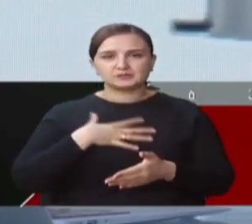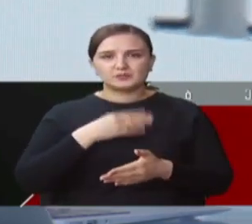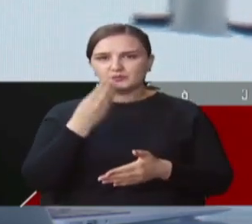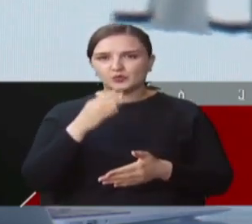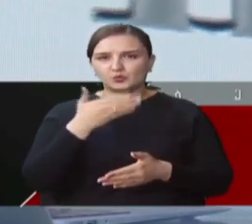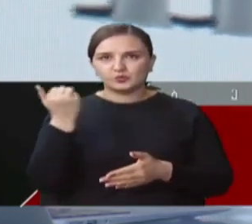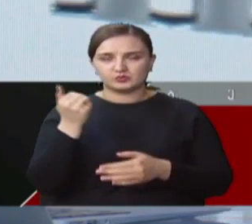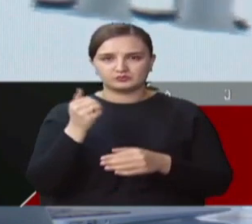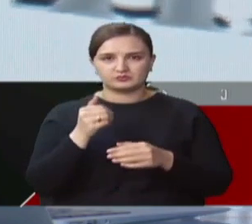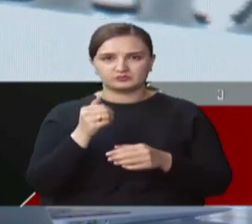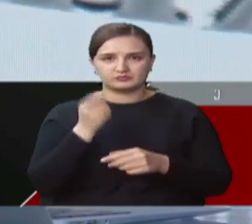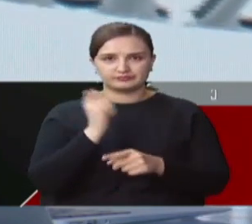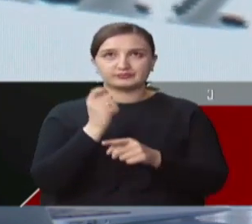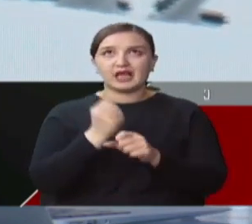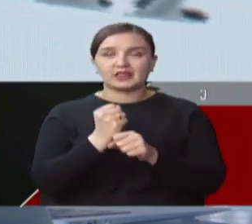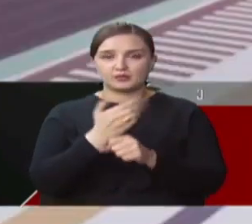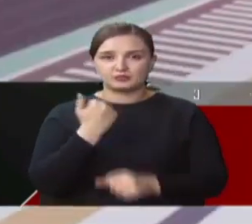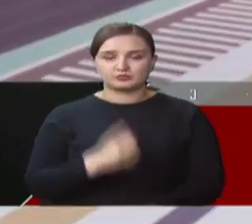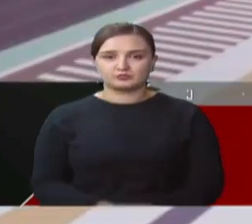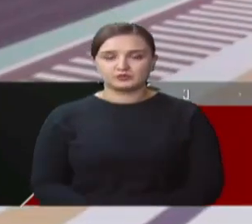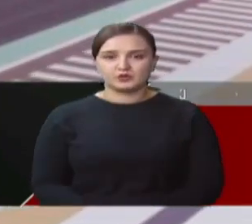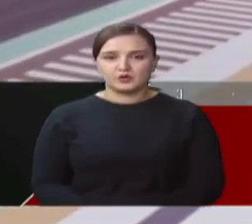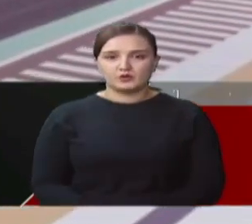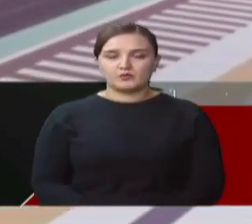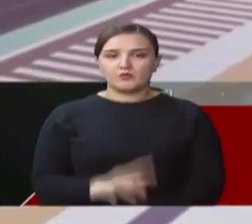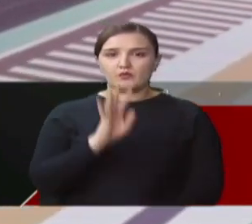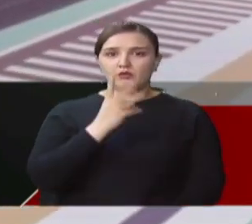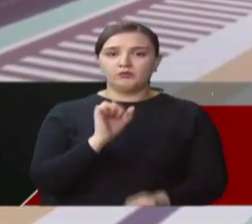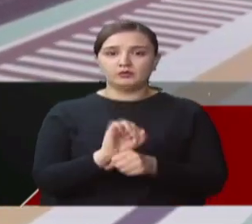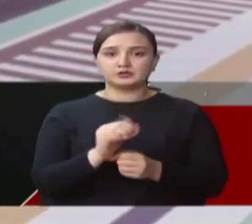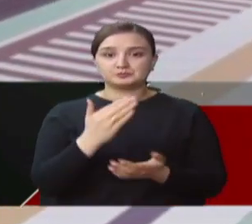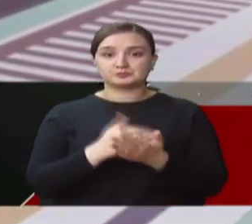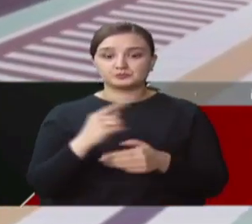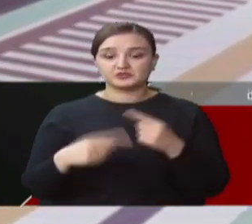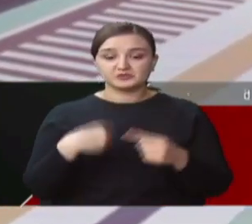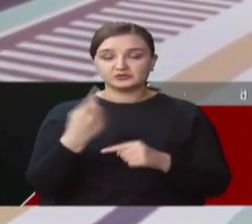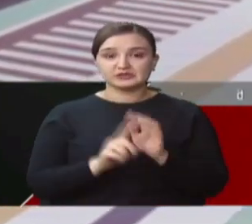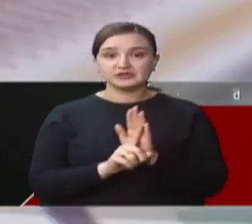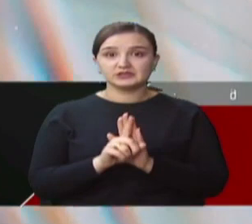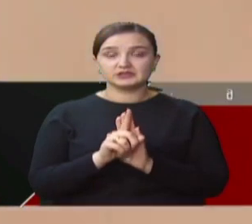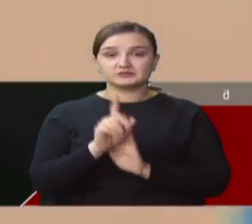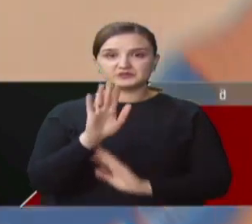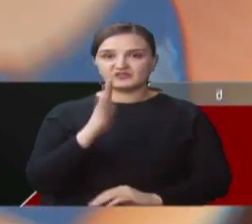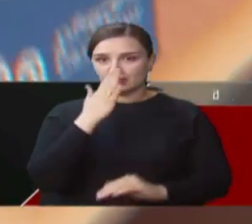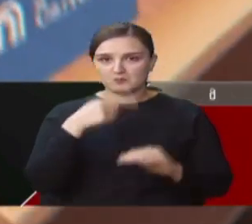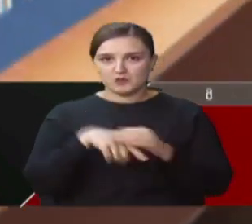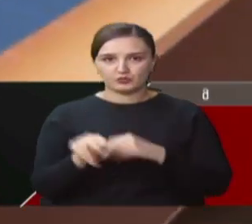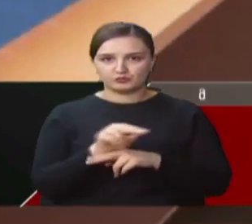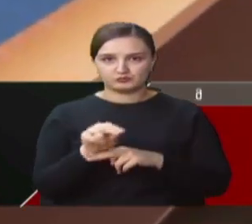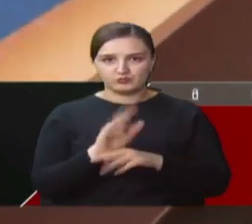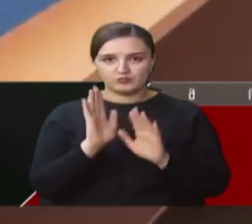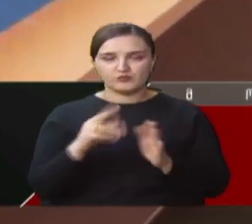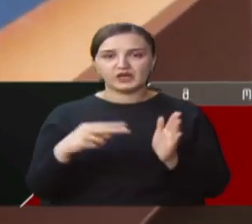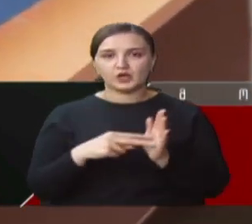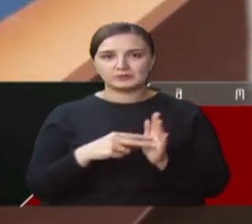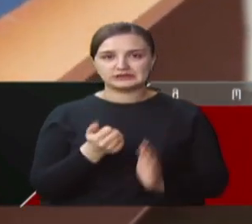chatareboli samușaubi de sahalda. 8 წლიანი პაუზის შემდეგ მომდევნო კვირიდან ვარკეთილის მეტროს რეაბილიტაცია იწყება. Პროექტის